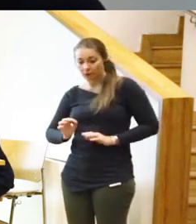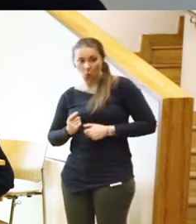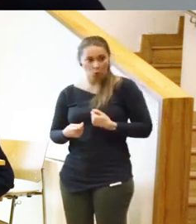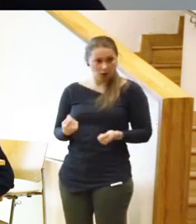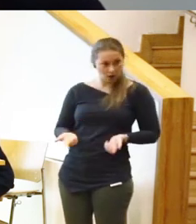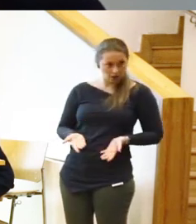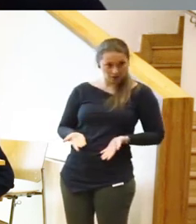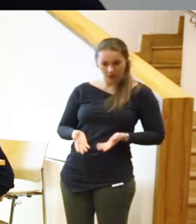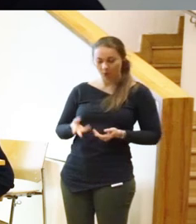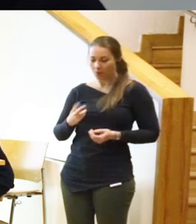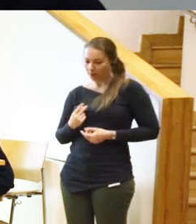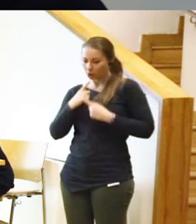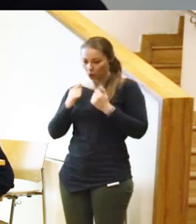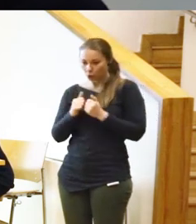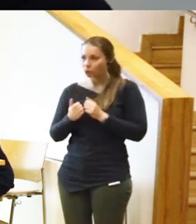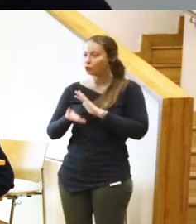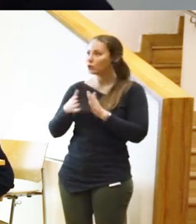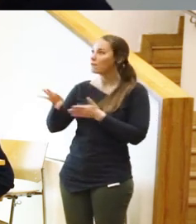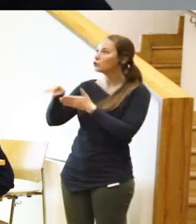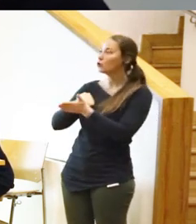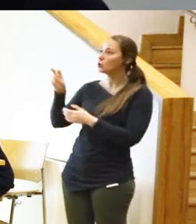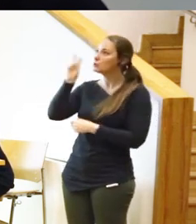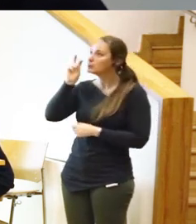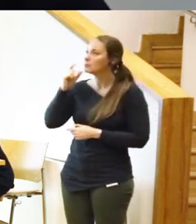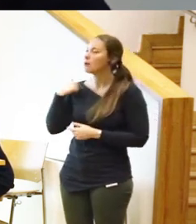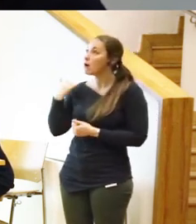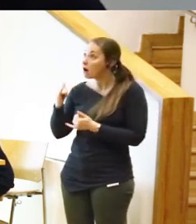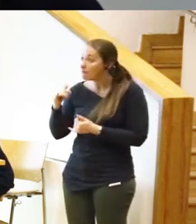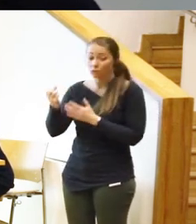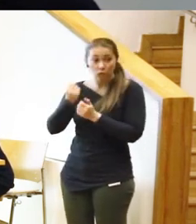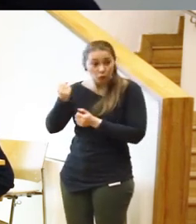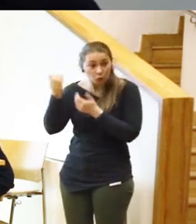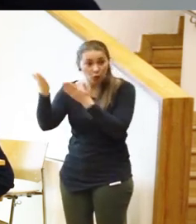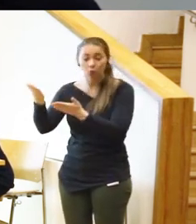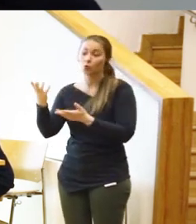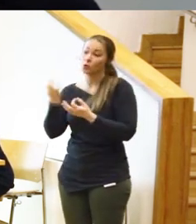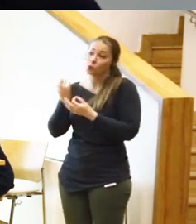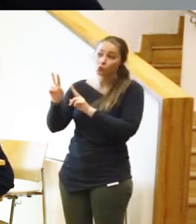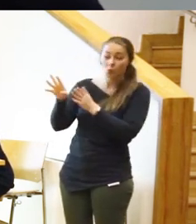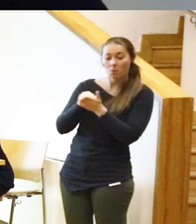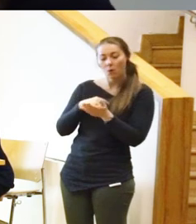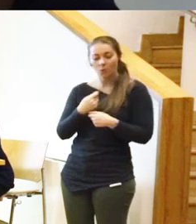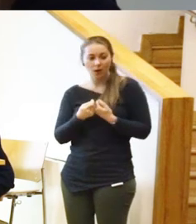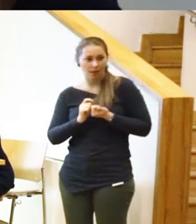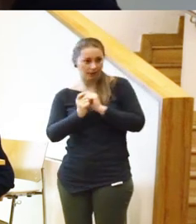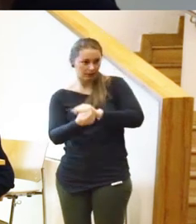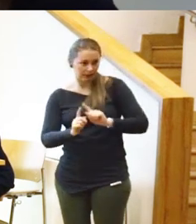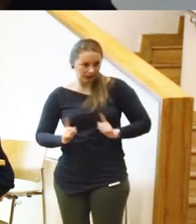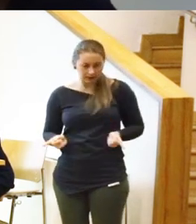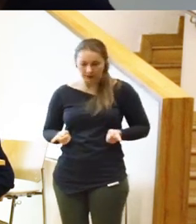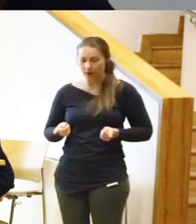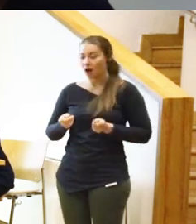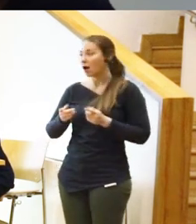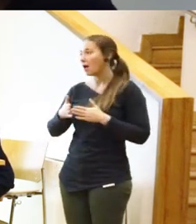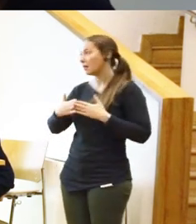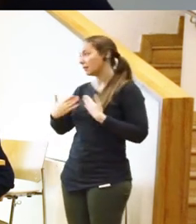jaké máme vůbec jako zkušenosti ze zahraničí, co si vůbec jako lze dovolit vlastně v tom konkrétním kontextu. A pak je to právě i ten